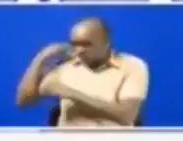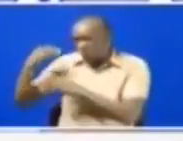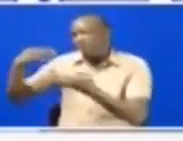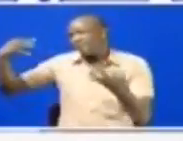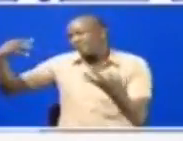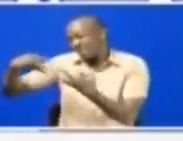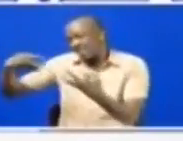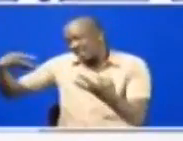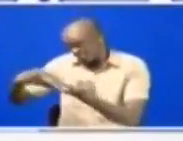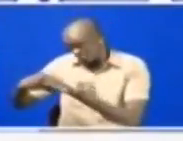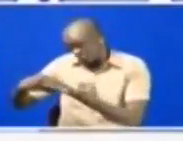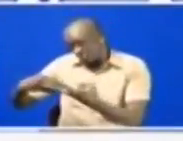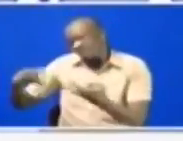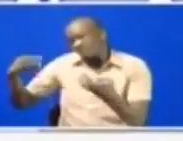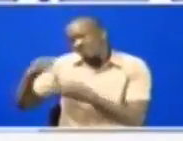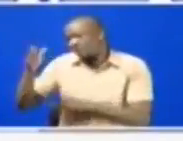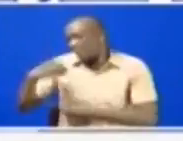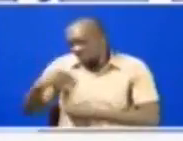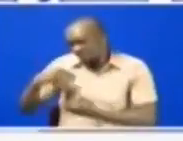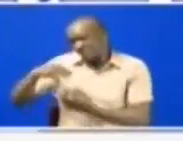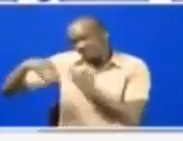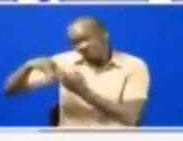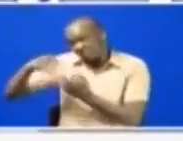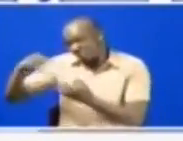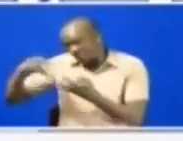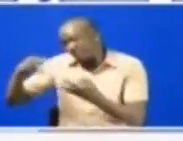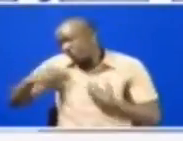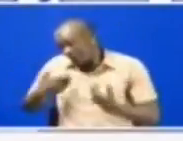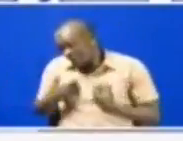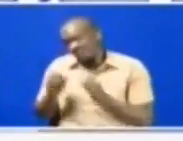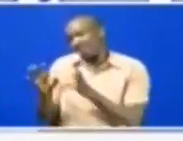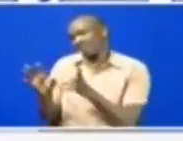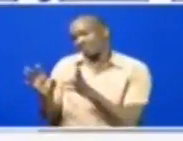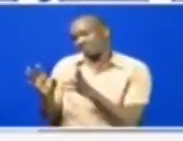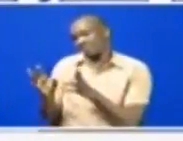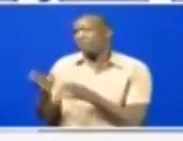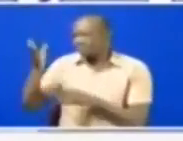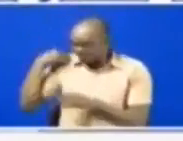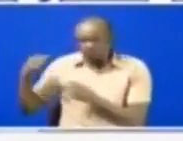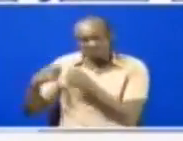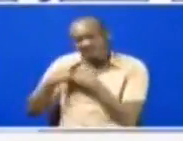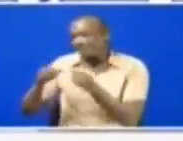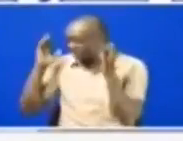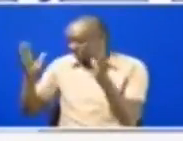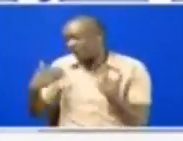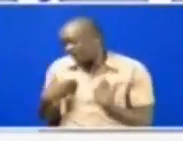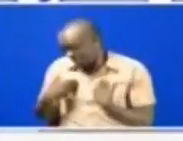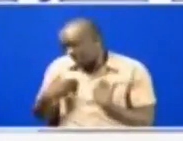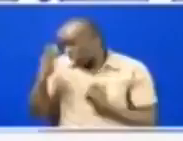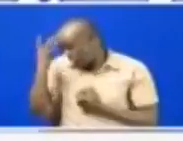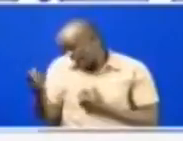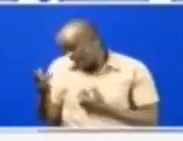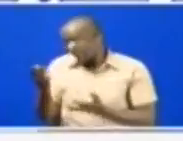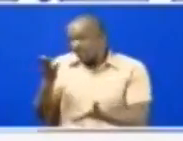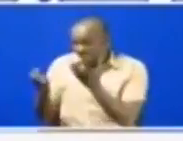ya ile federation ilikuwa hapo kabla hii nyingine mpya kuingia kulikuwa na changamoto sana. Manake unapata wasa